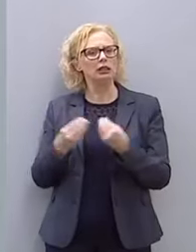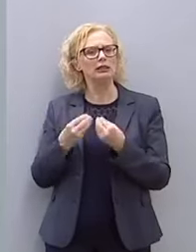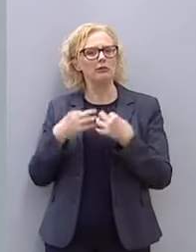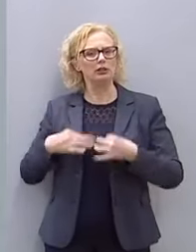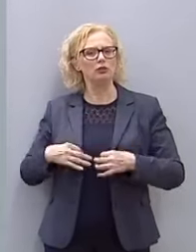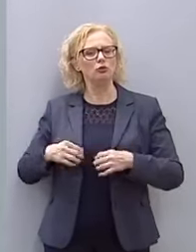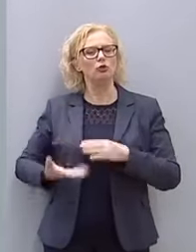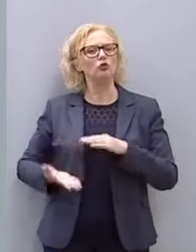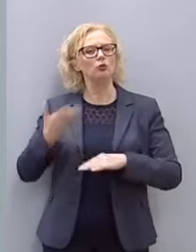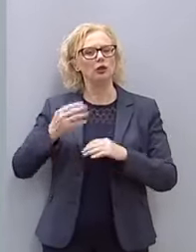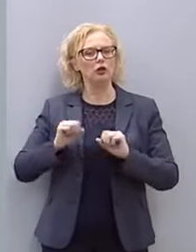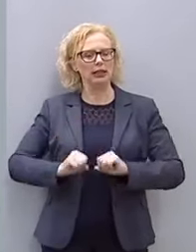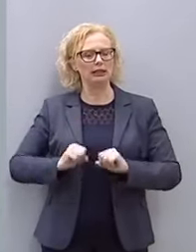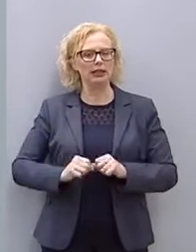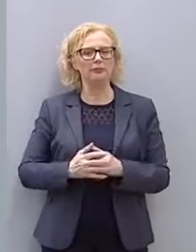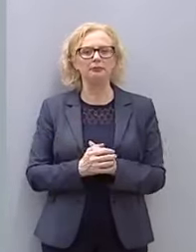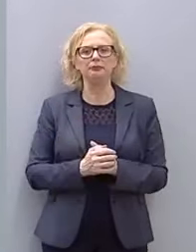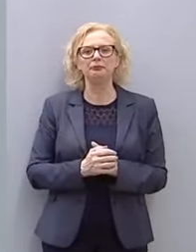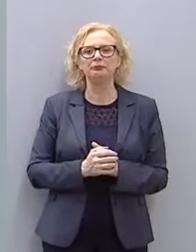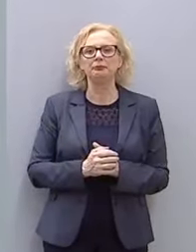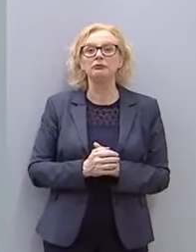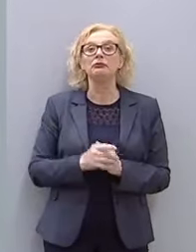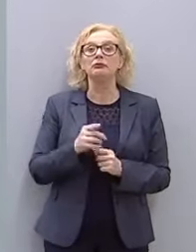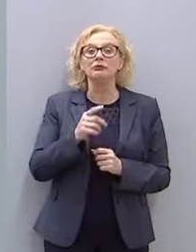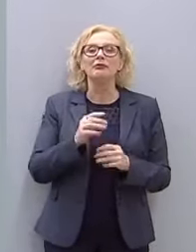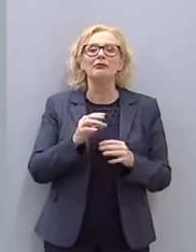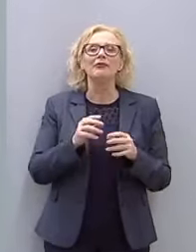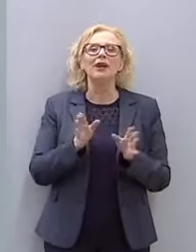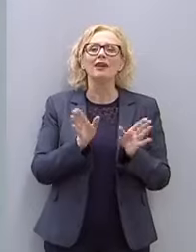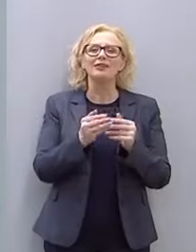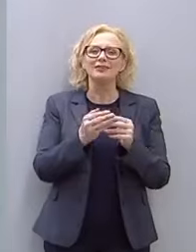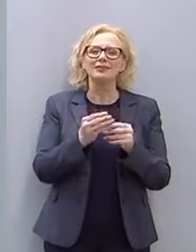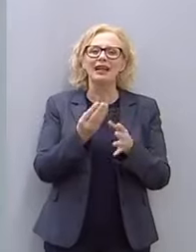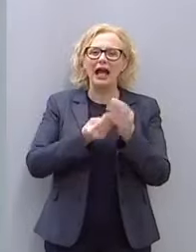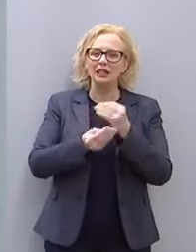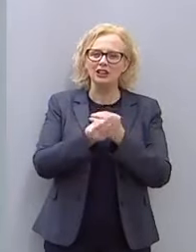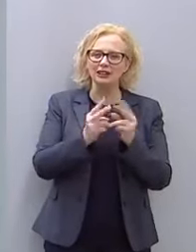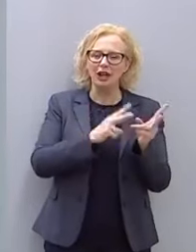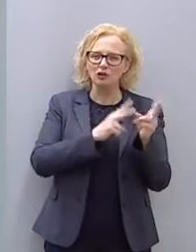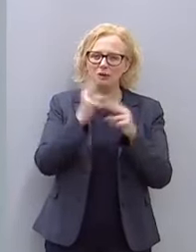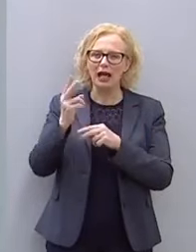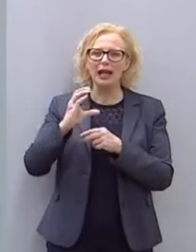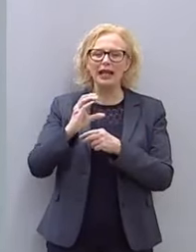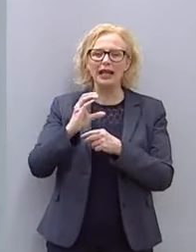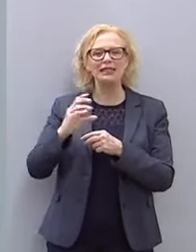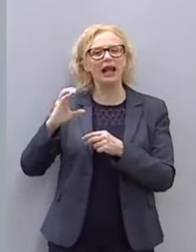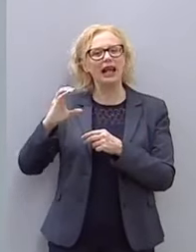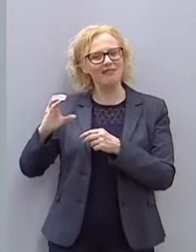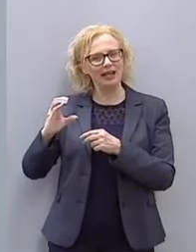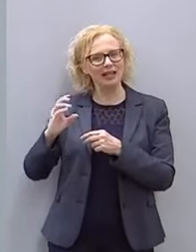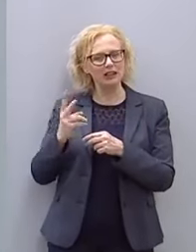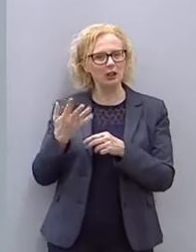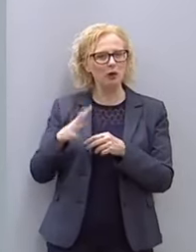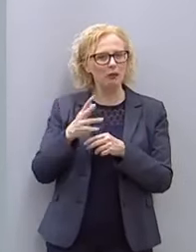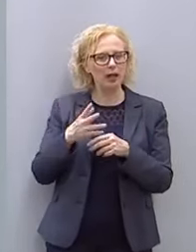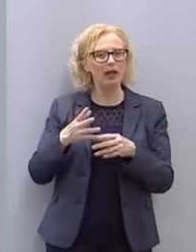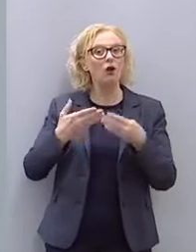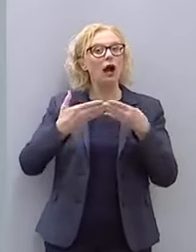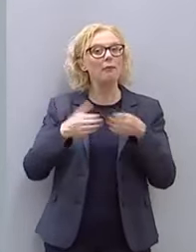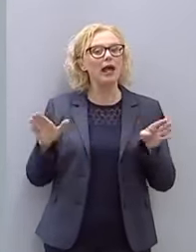sanità confermiamo che i punti nascita di classe cavalese apriranno in verso la metà di giugno quindi